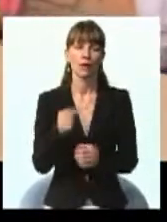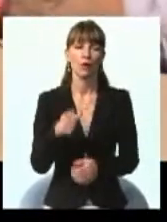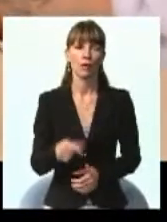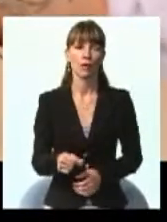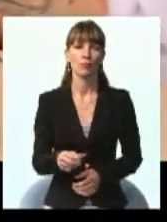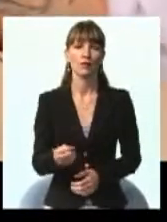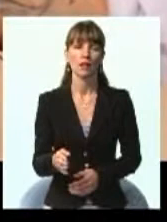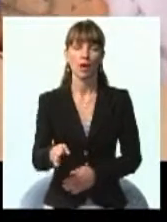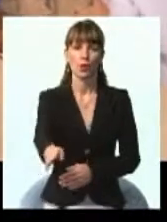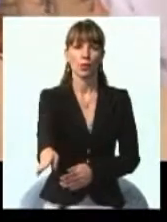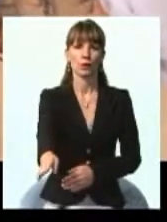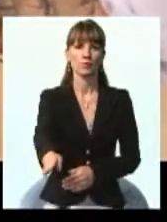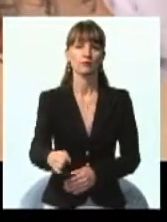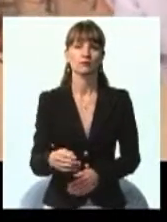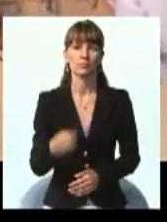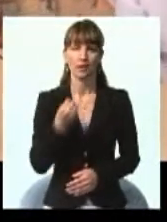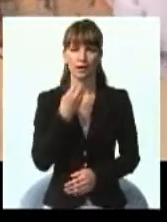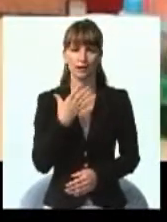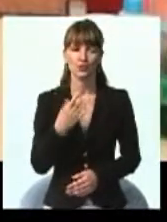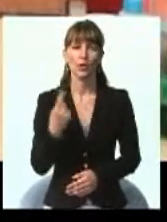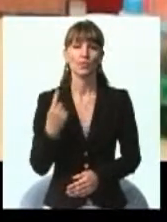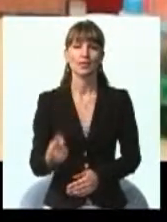На витягнутій руці. Добре? І